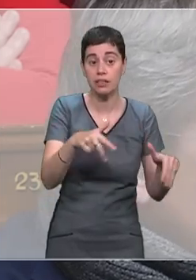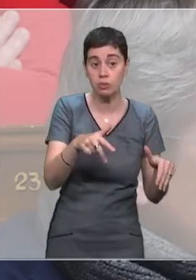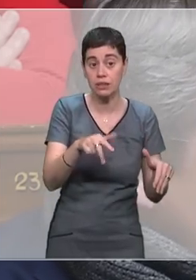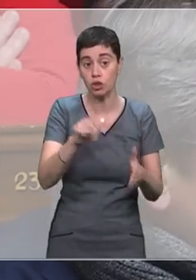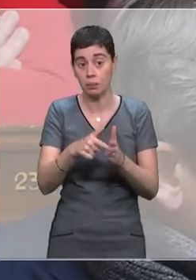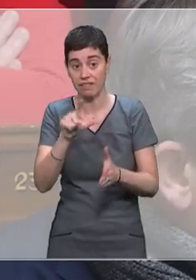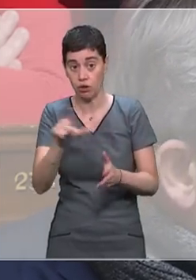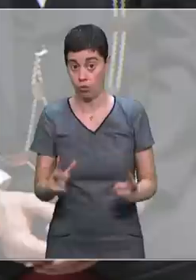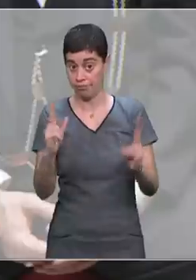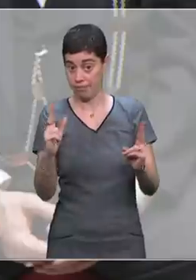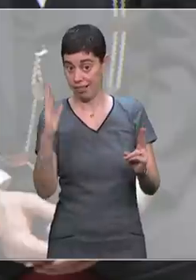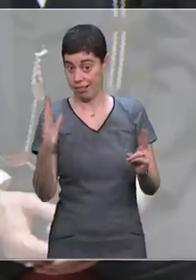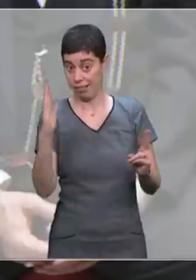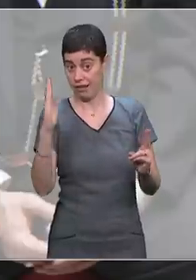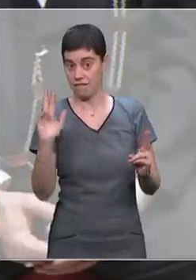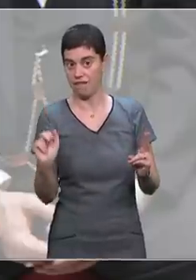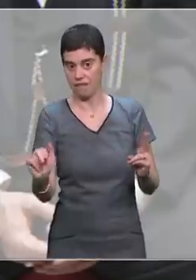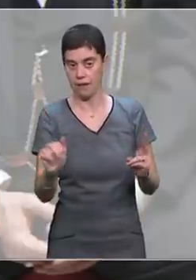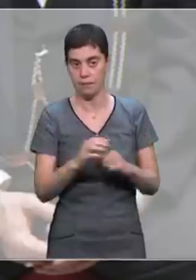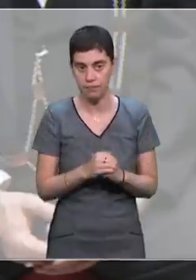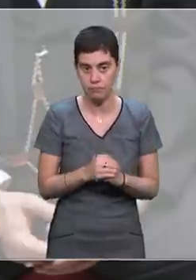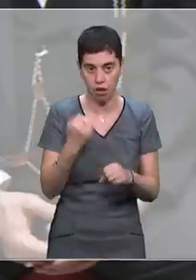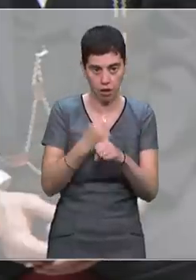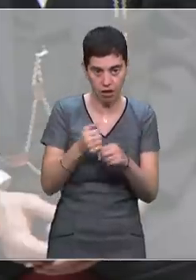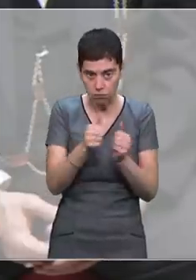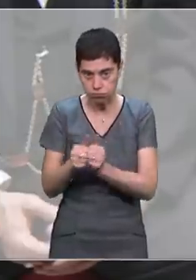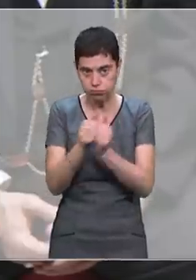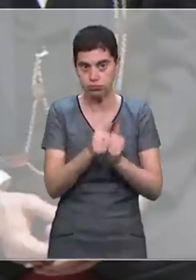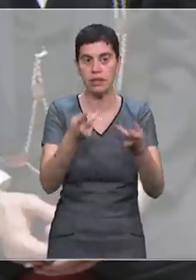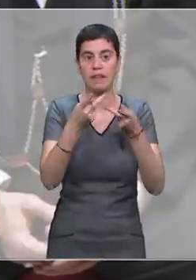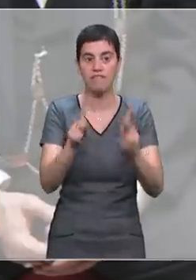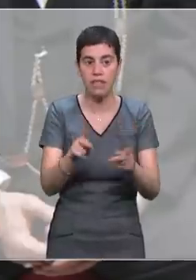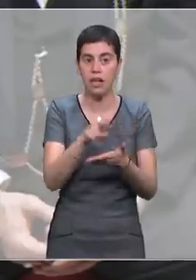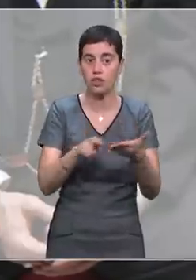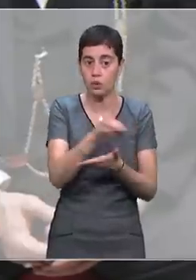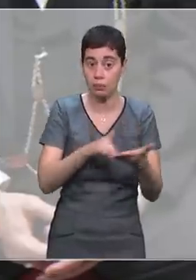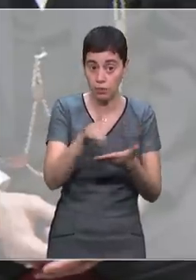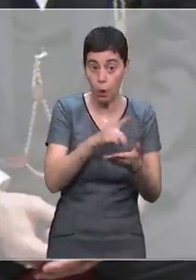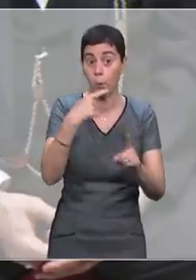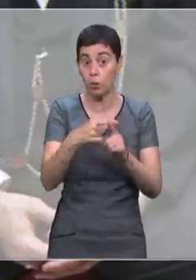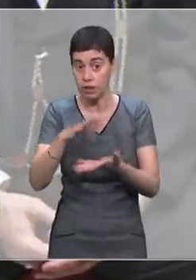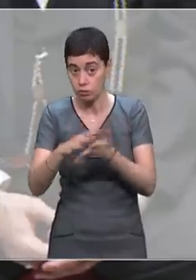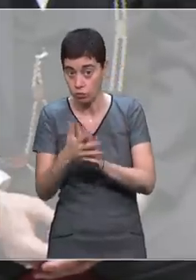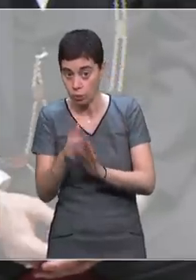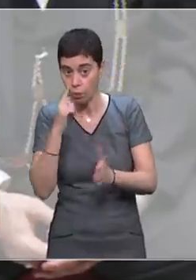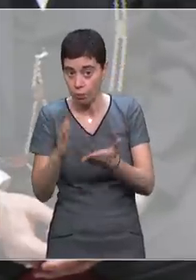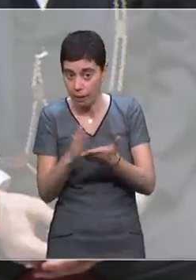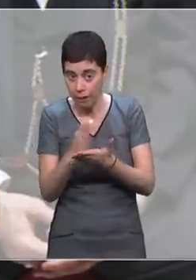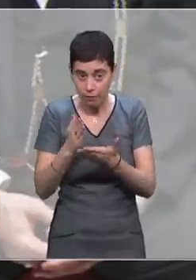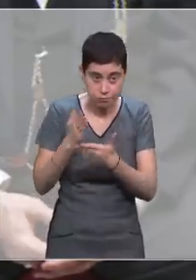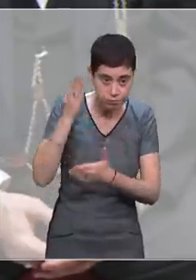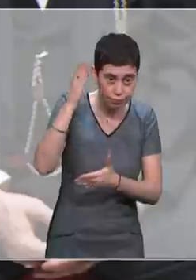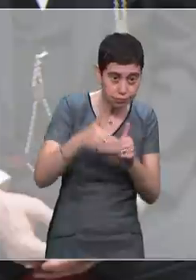arrive à son terme et nous avons initié les travaux avec les collectivités et avec les associations pour préparer la suite. Cela